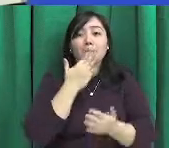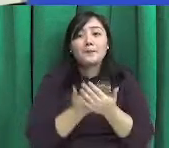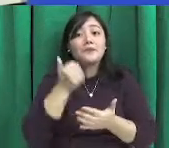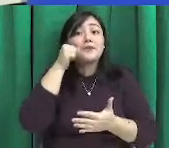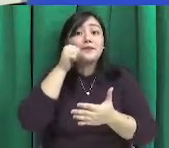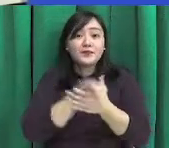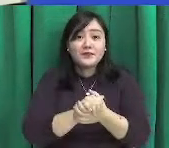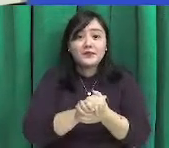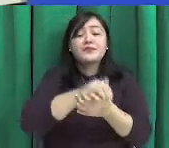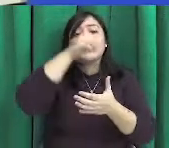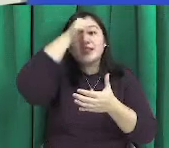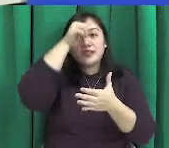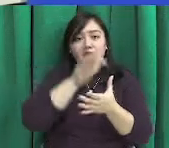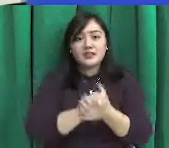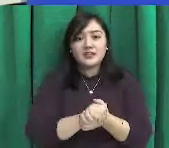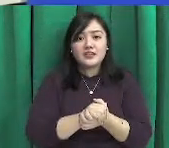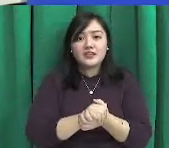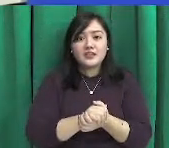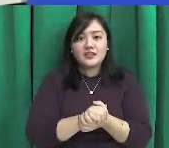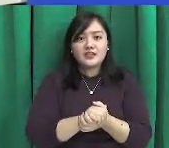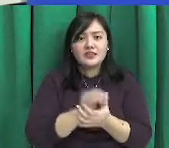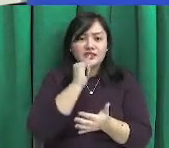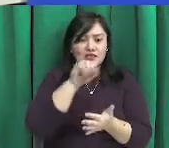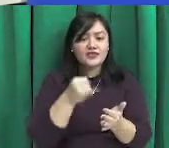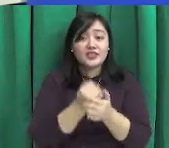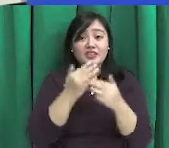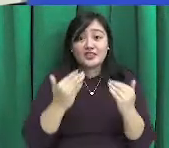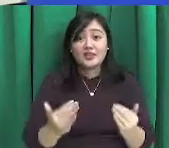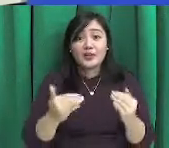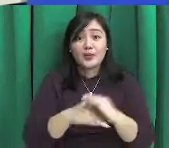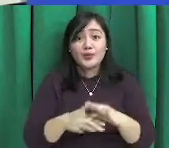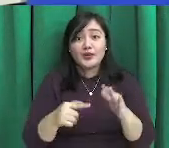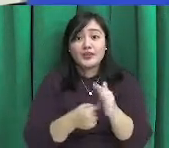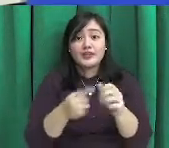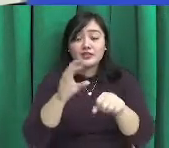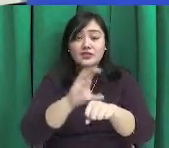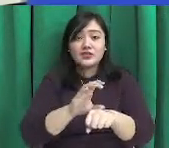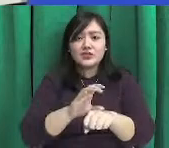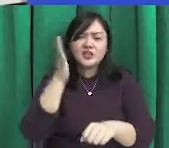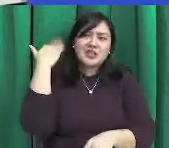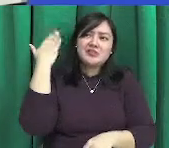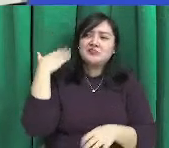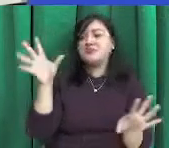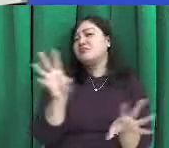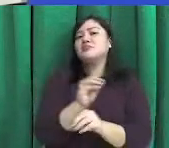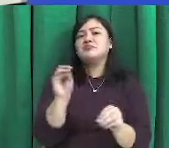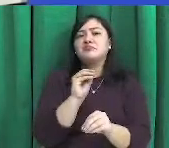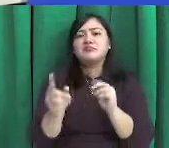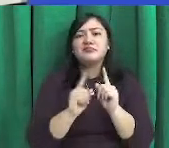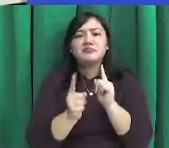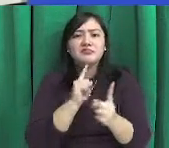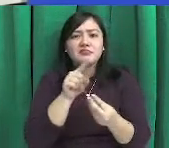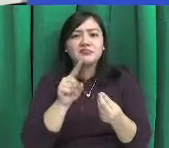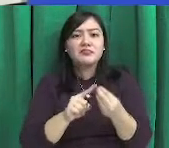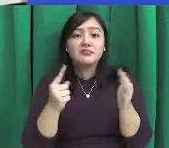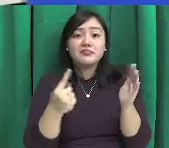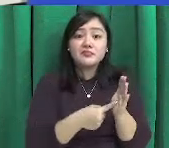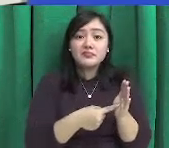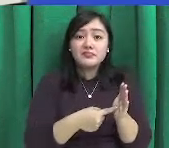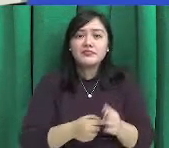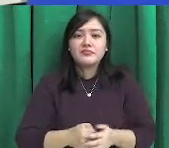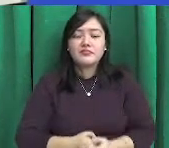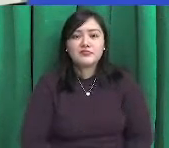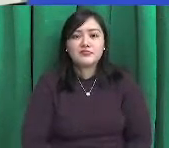usapin eh. Dati wala akong ganitong usapin. Kasi ilang simbahan ngayon ang merong mga usapin na katulad po nito.